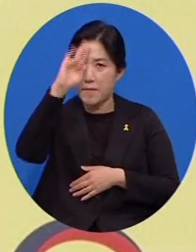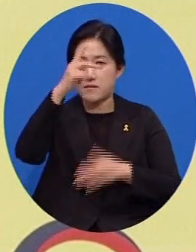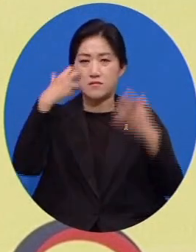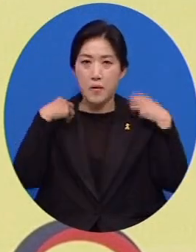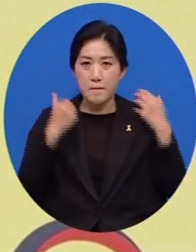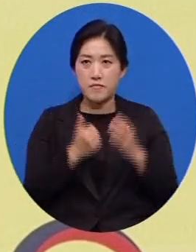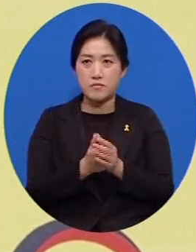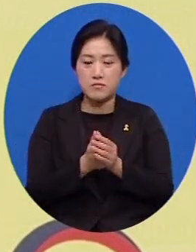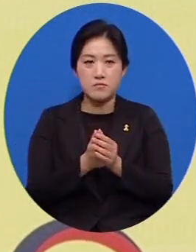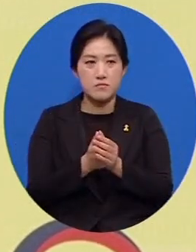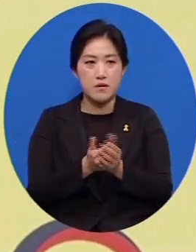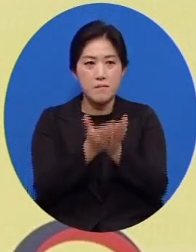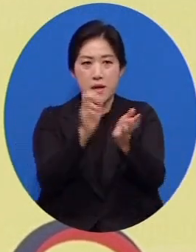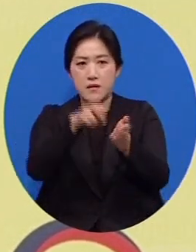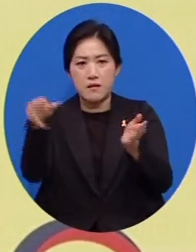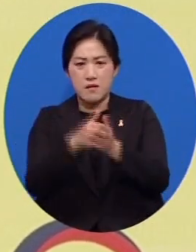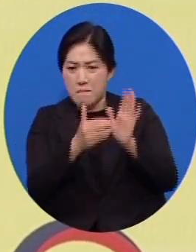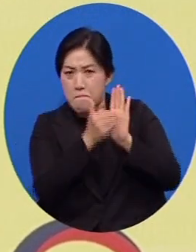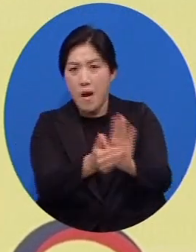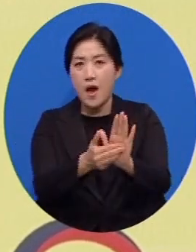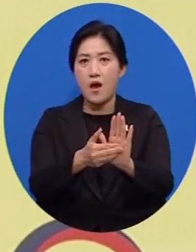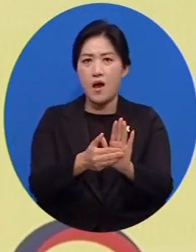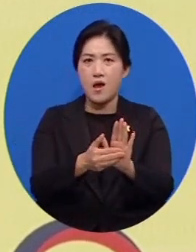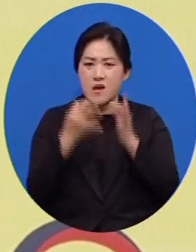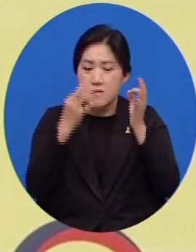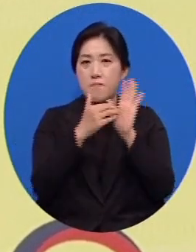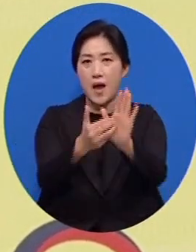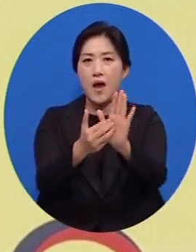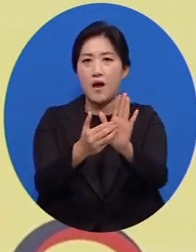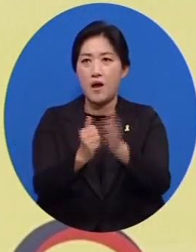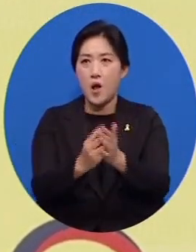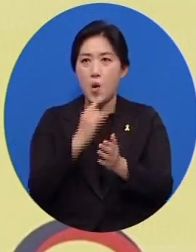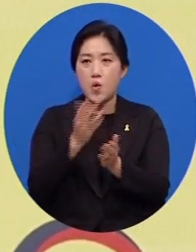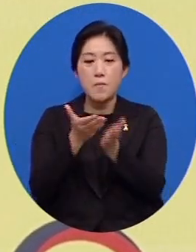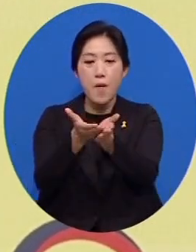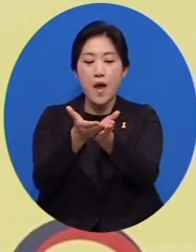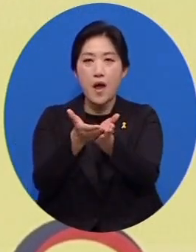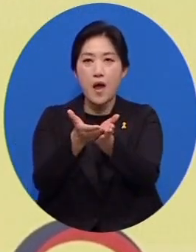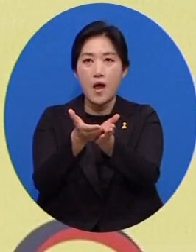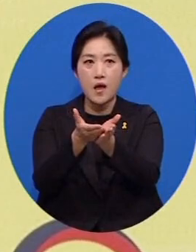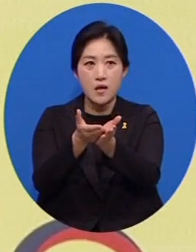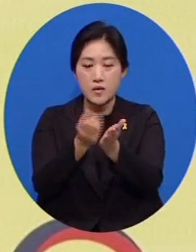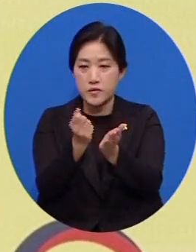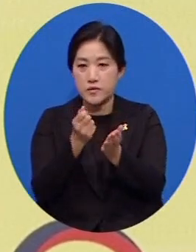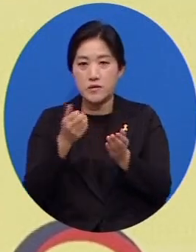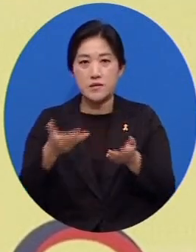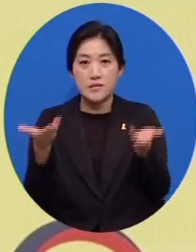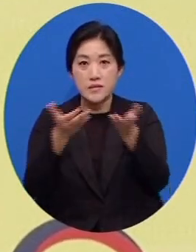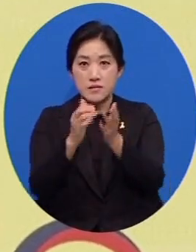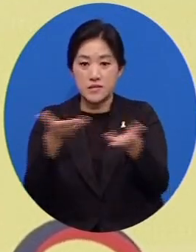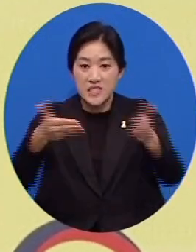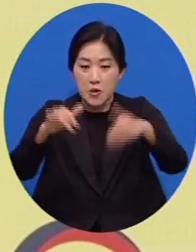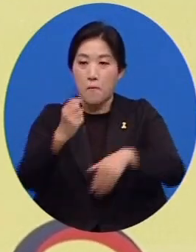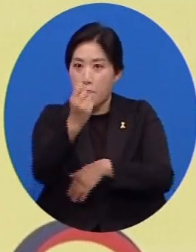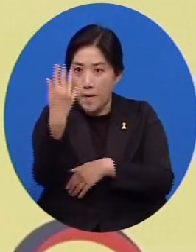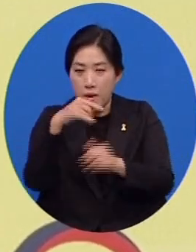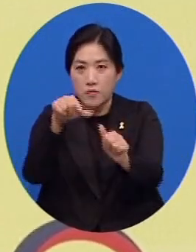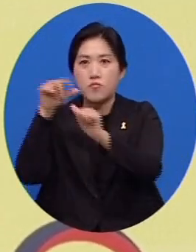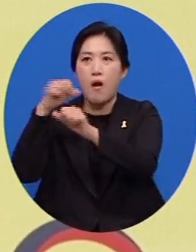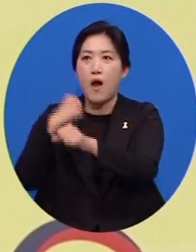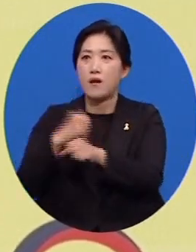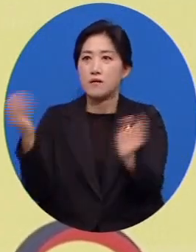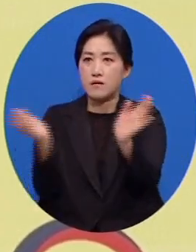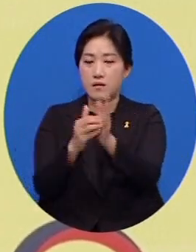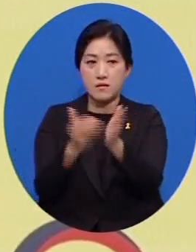탈출을 최선을 다해 막았습니다. 그들은 오로지 선원들만 표적 구조하였습니다. 선내에서 기다리고